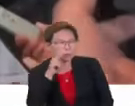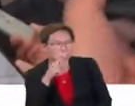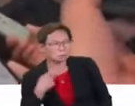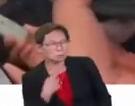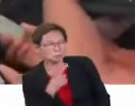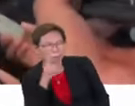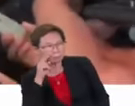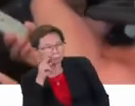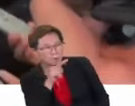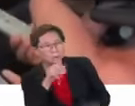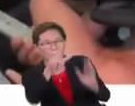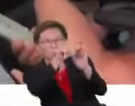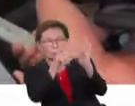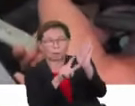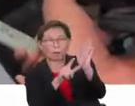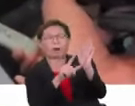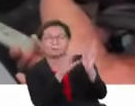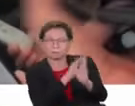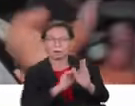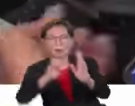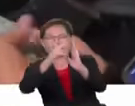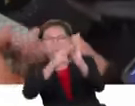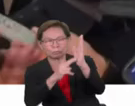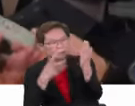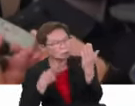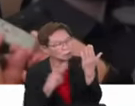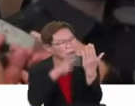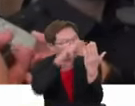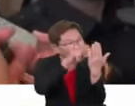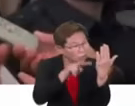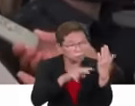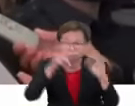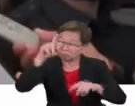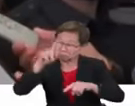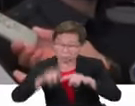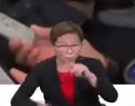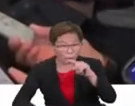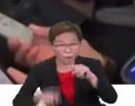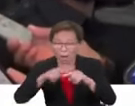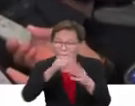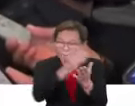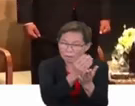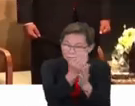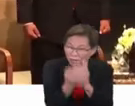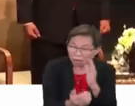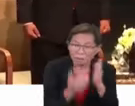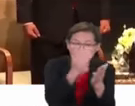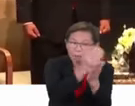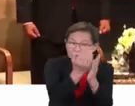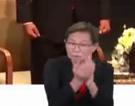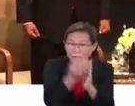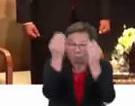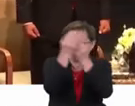segi perlembagaan, dari segi perundangan. Kalau tak boleh, tak boleh lah.